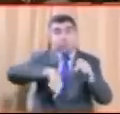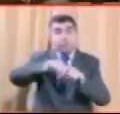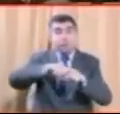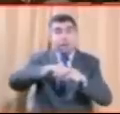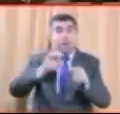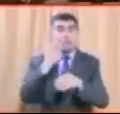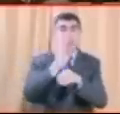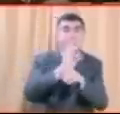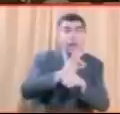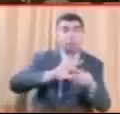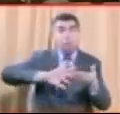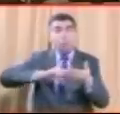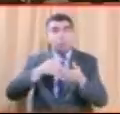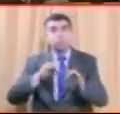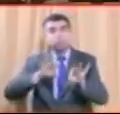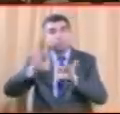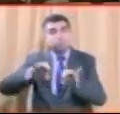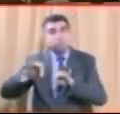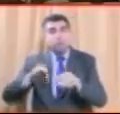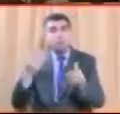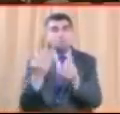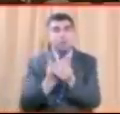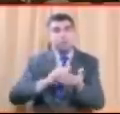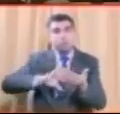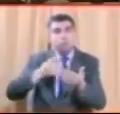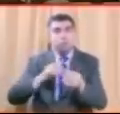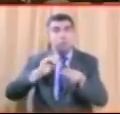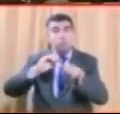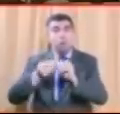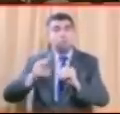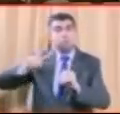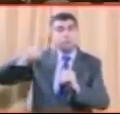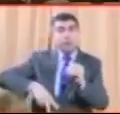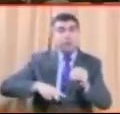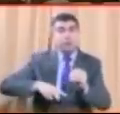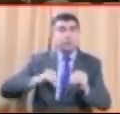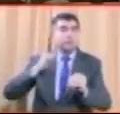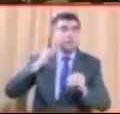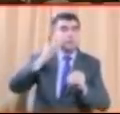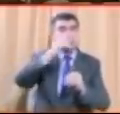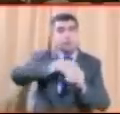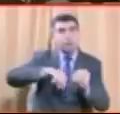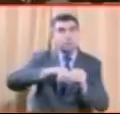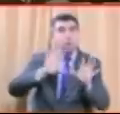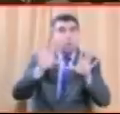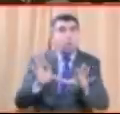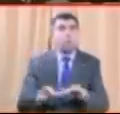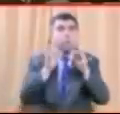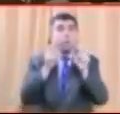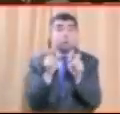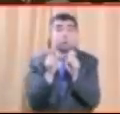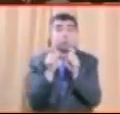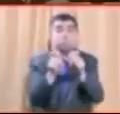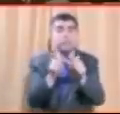بالنسبه للتحديد ديال الاجراءات تكون واقعيه، كاين اشكال باش انك تحدد المسؤوليه